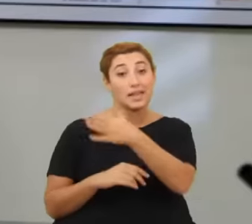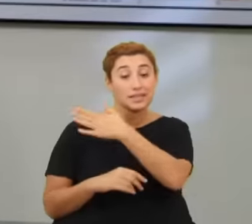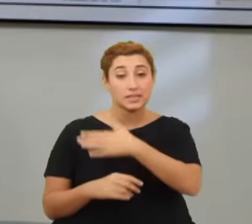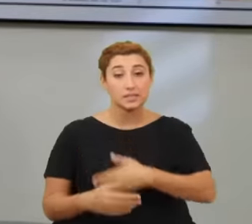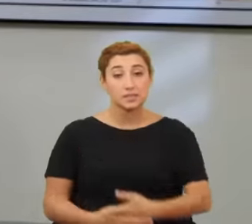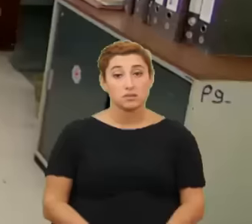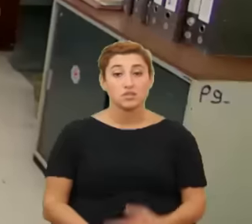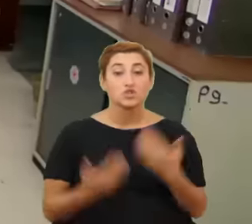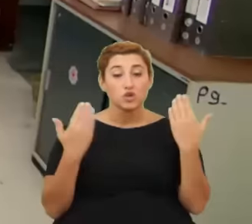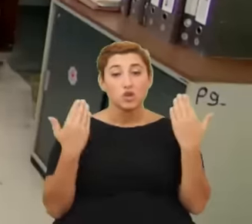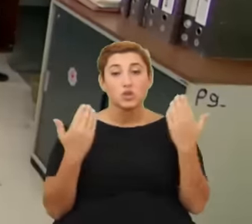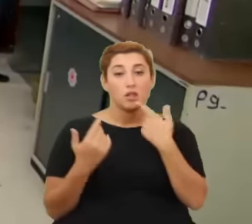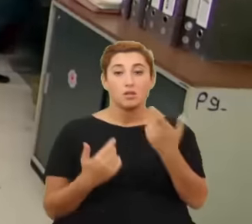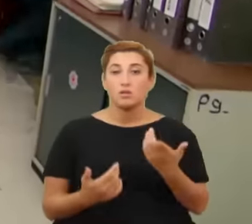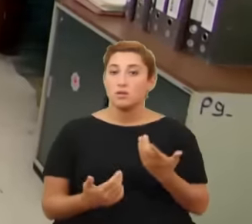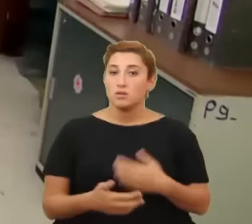Çık içeri. İnşallah.